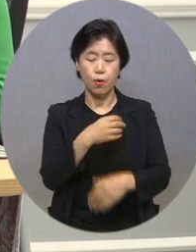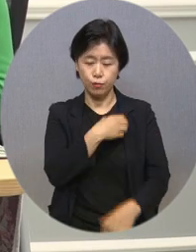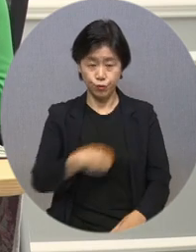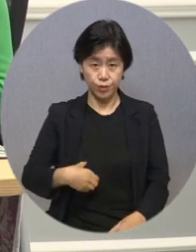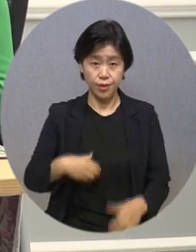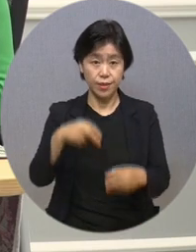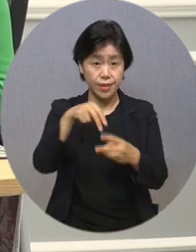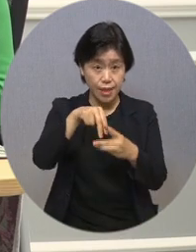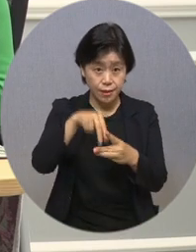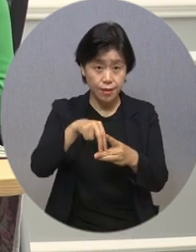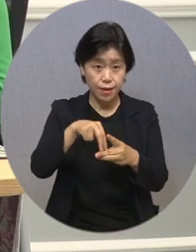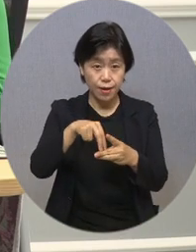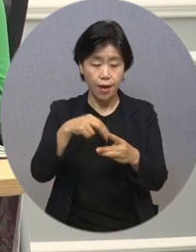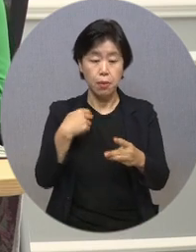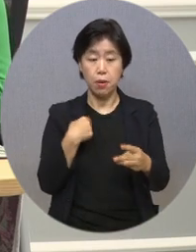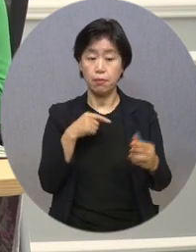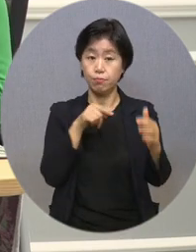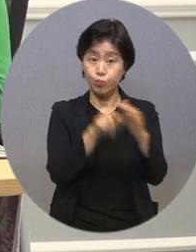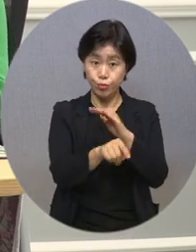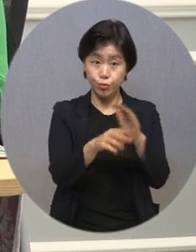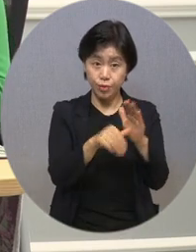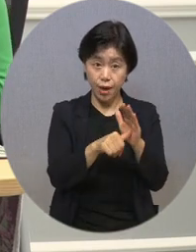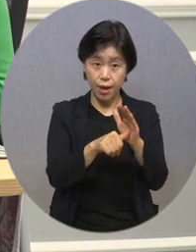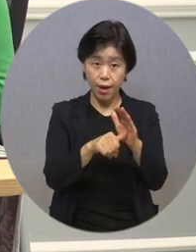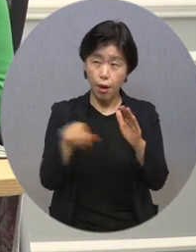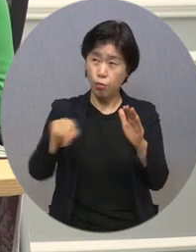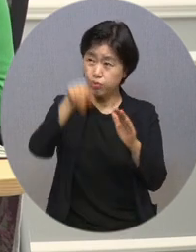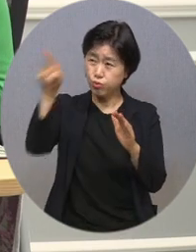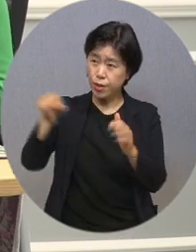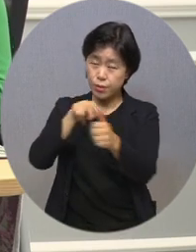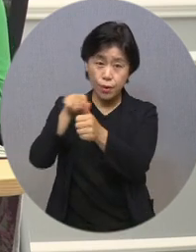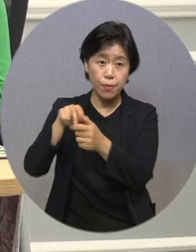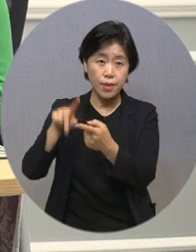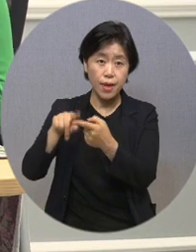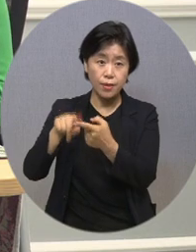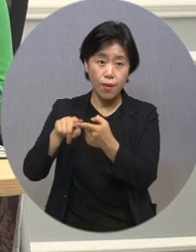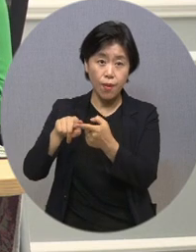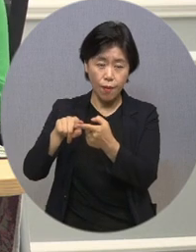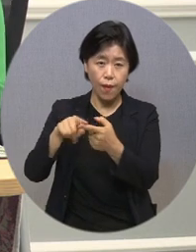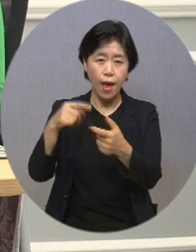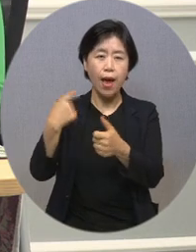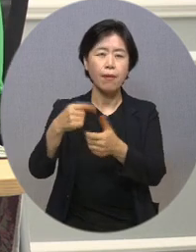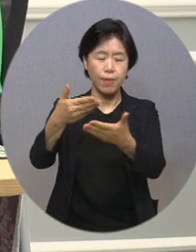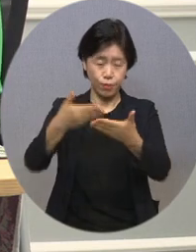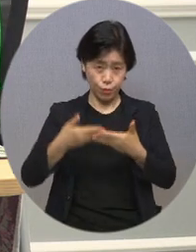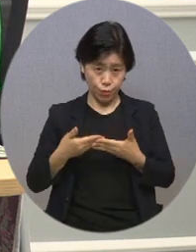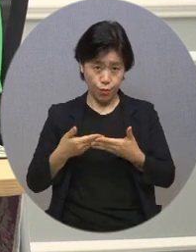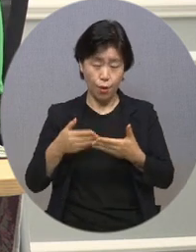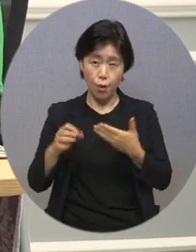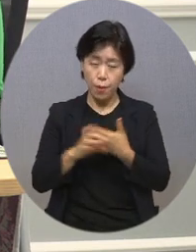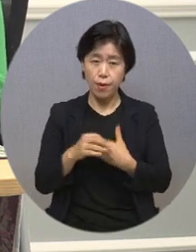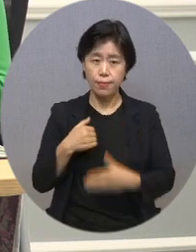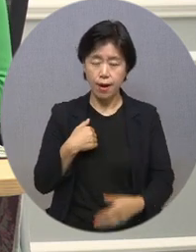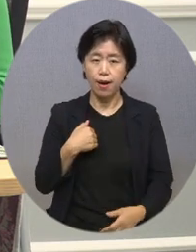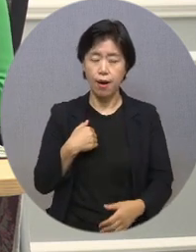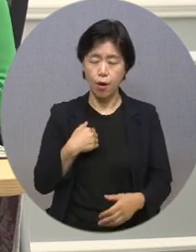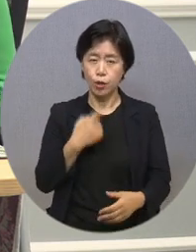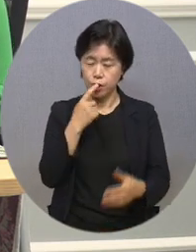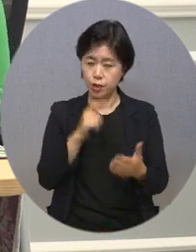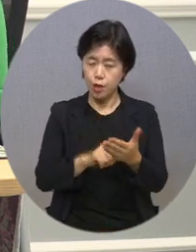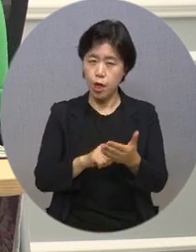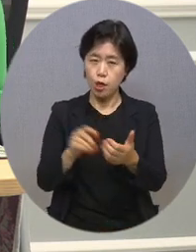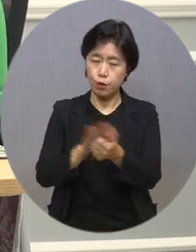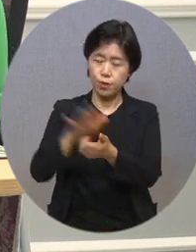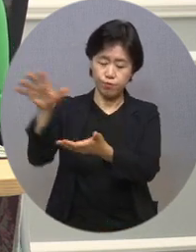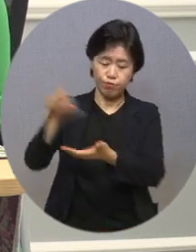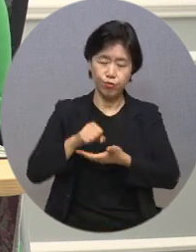행정복지센터나 이런 곳에 가면은 한꺼번에 같은 양식으로 신청을 해가지고 모든 서비스를 민간과 공공의